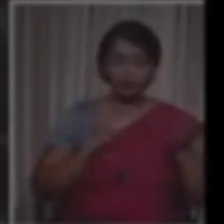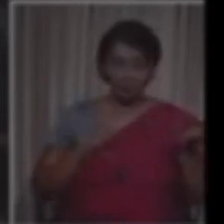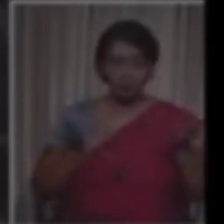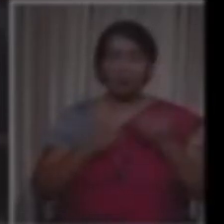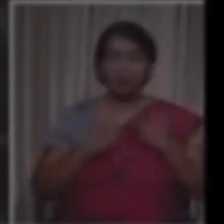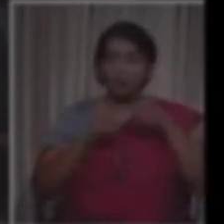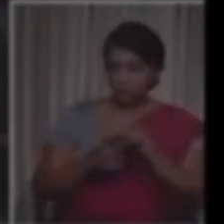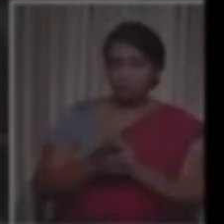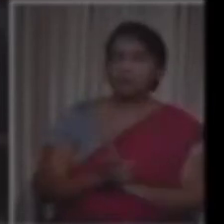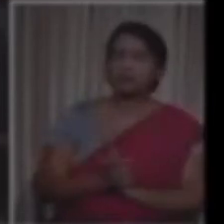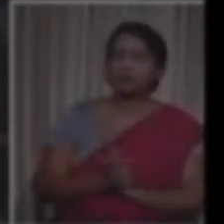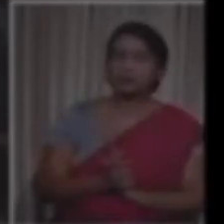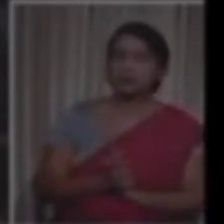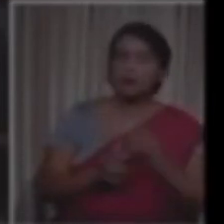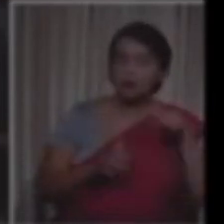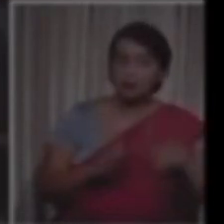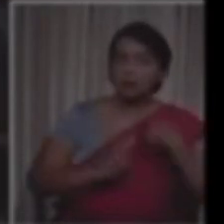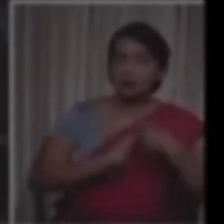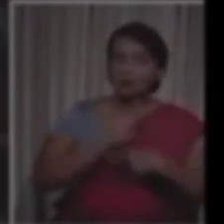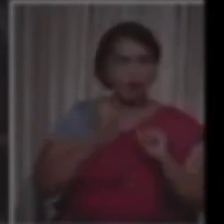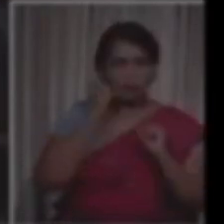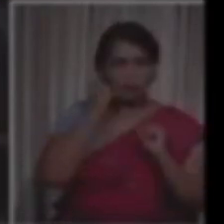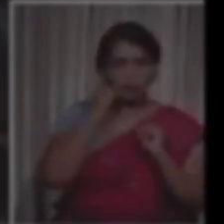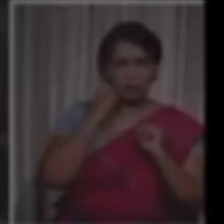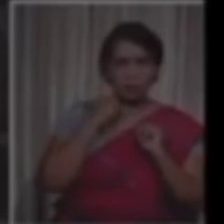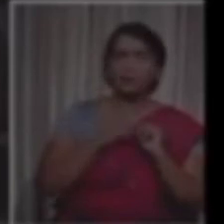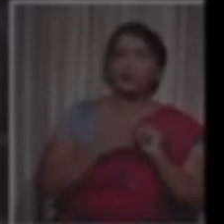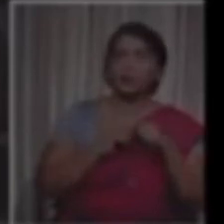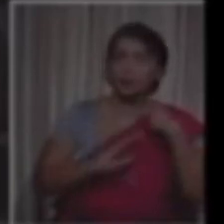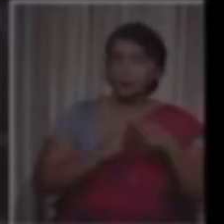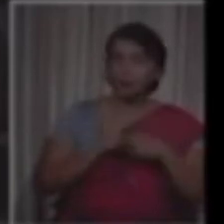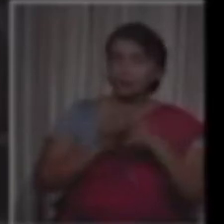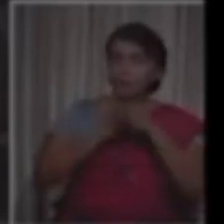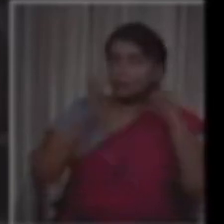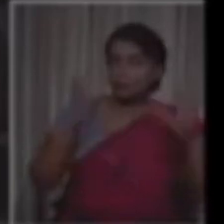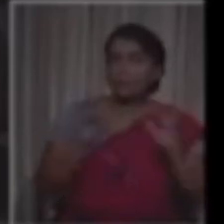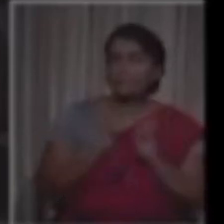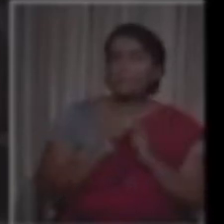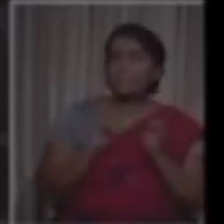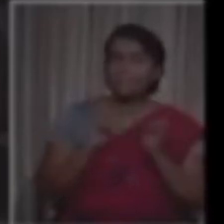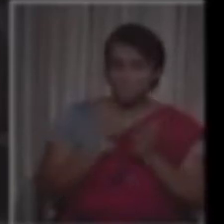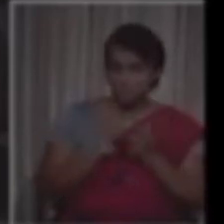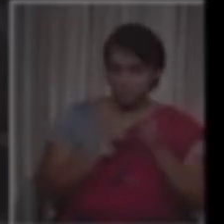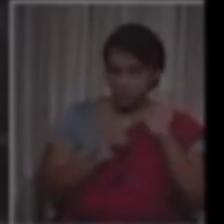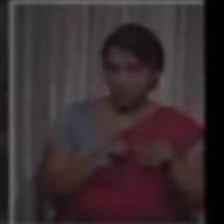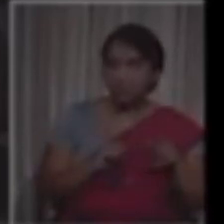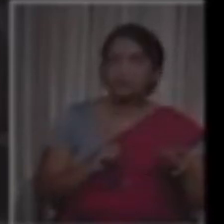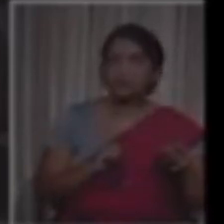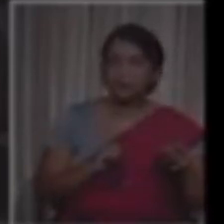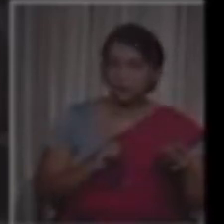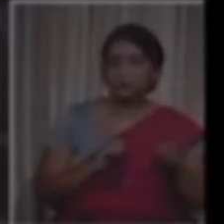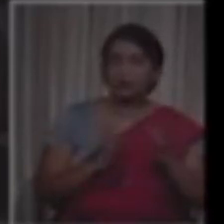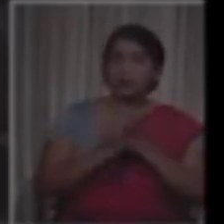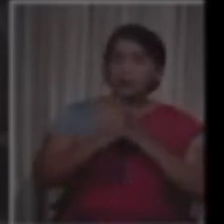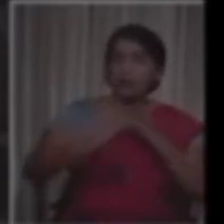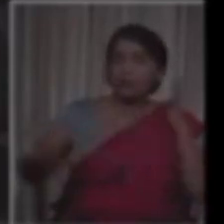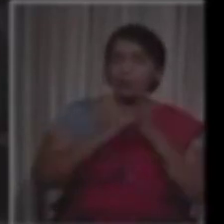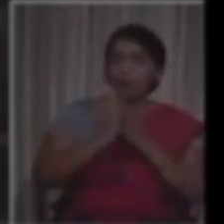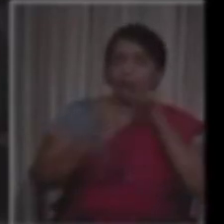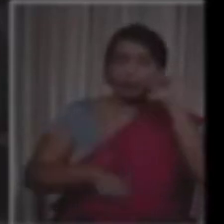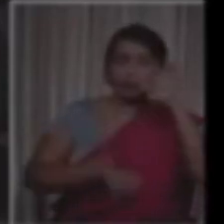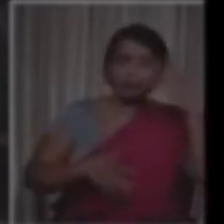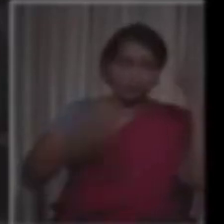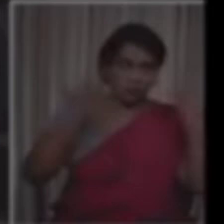එවැනි යෝජනාවක් කරන්න. අද රටේම කියන්නේ කුමක්ද? රට විශාල ව්‍යසනයකට පත් වී තිබෙනවා. පෝලිම් වල මිනිස්සු මියදෙමින්